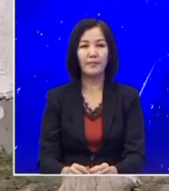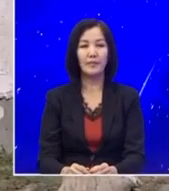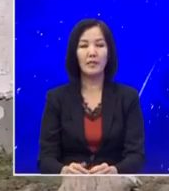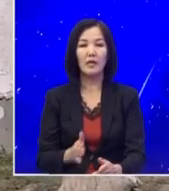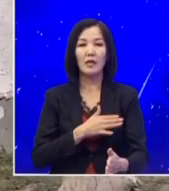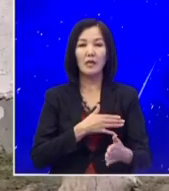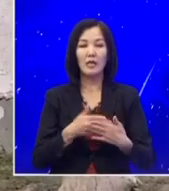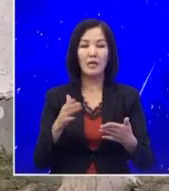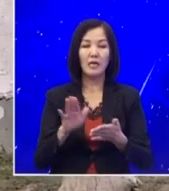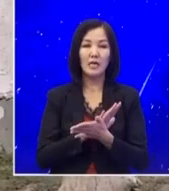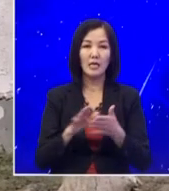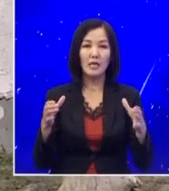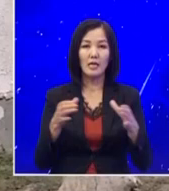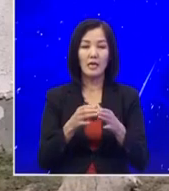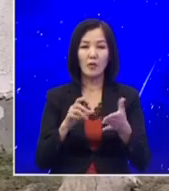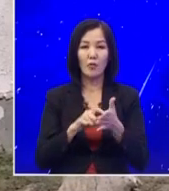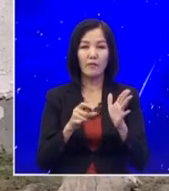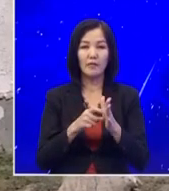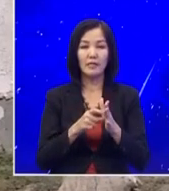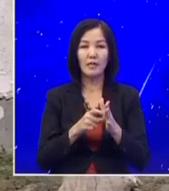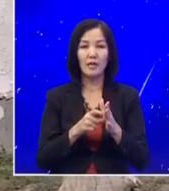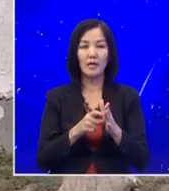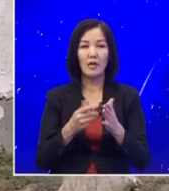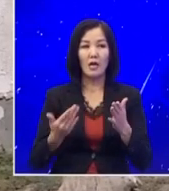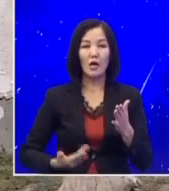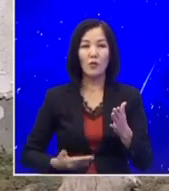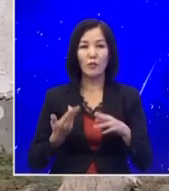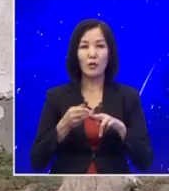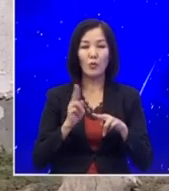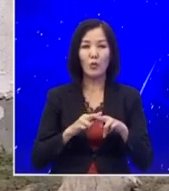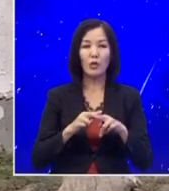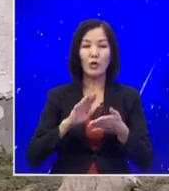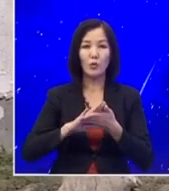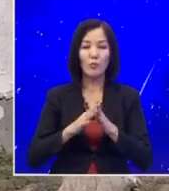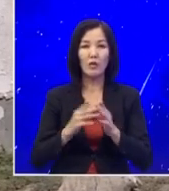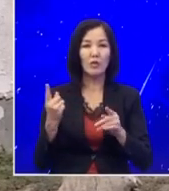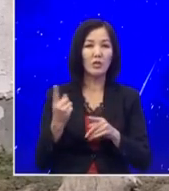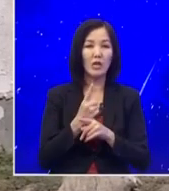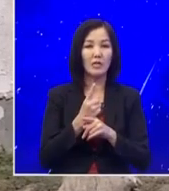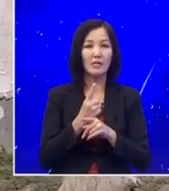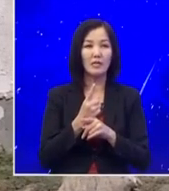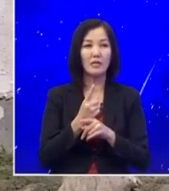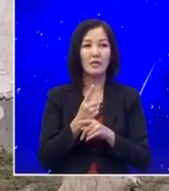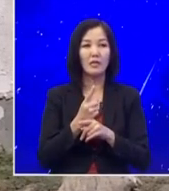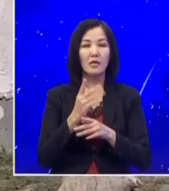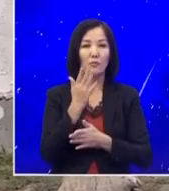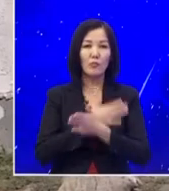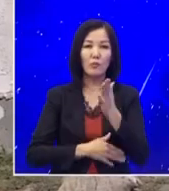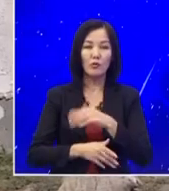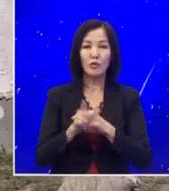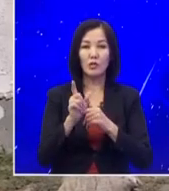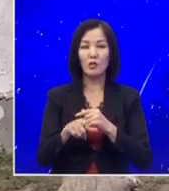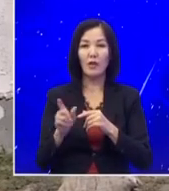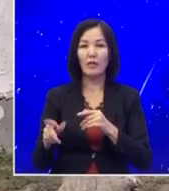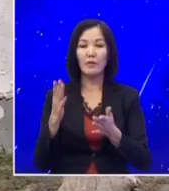Еріктілер фронт офисында арнайы осындай әлеуметтік жағдай өте төмен, жалғыз басты мүмкіндік шектеулі жандар бар.